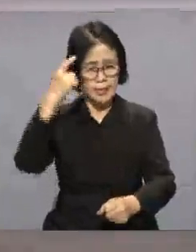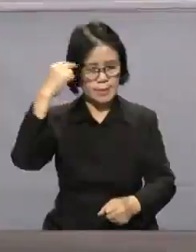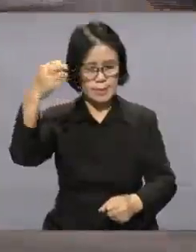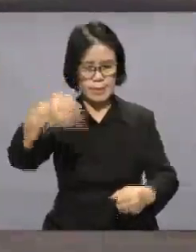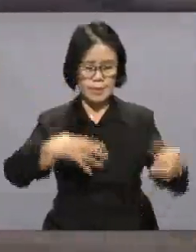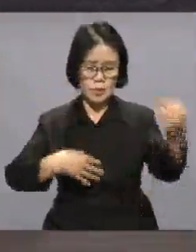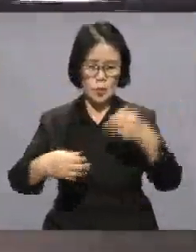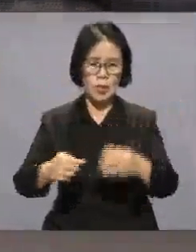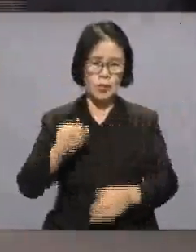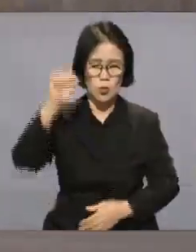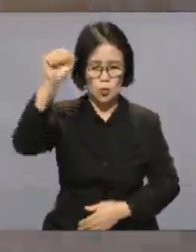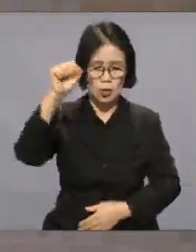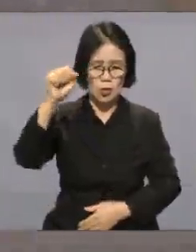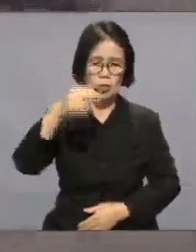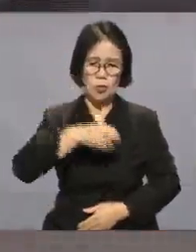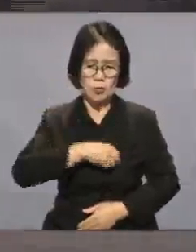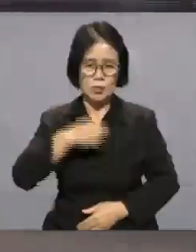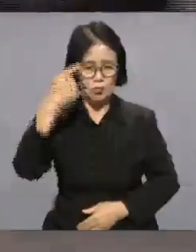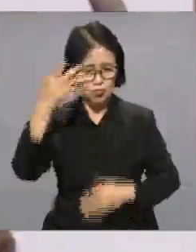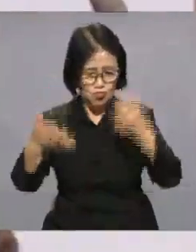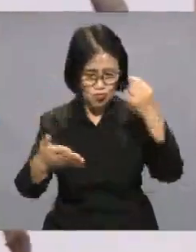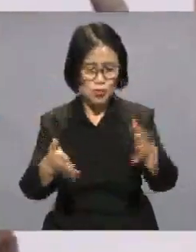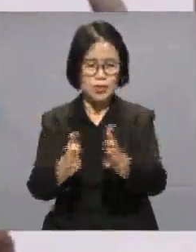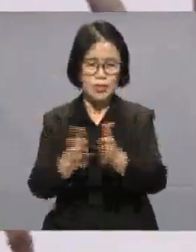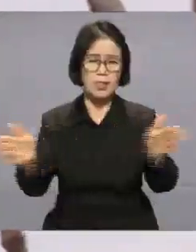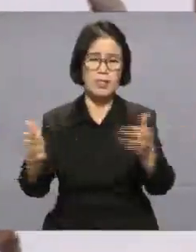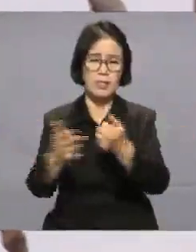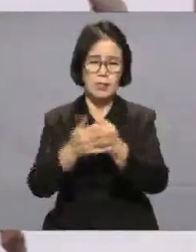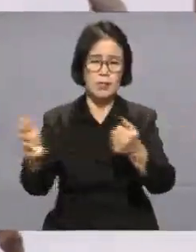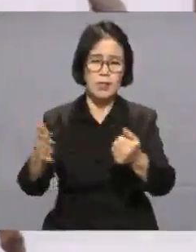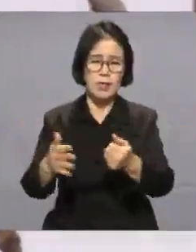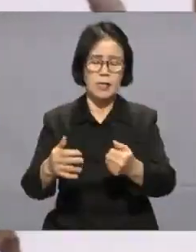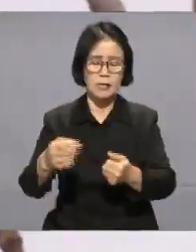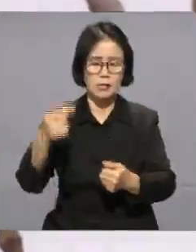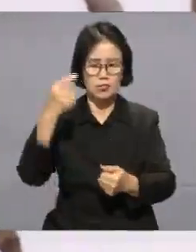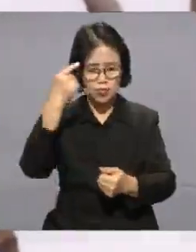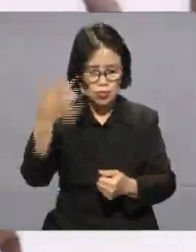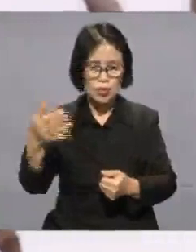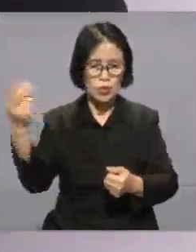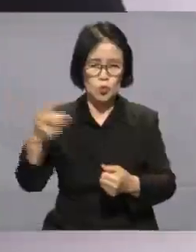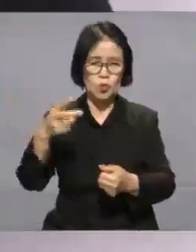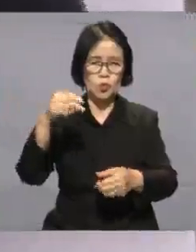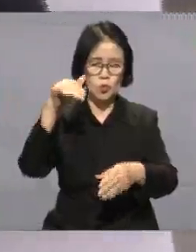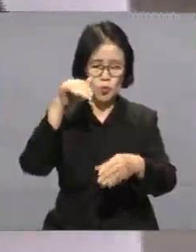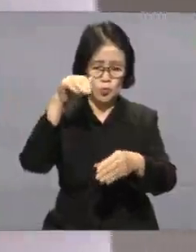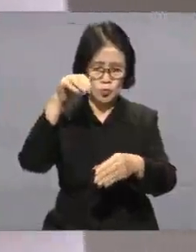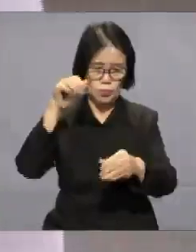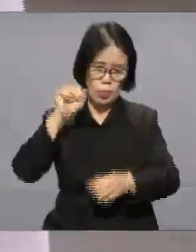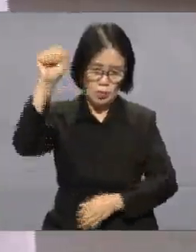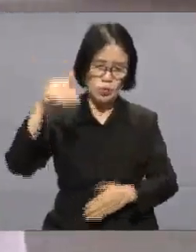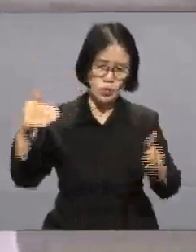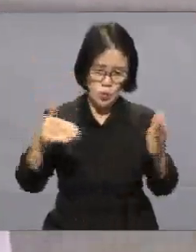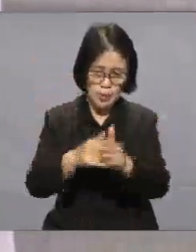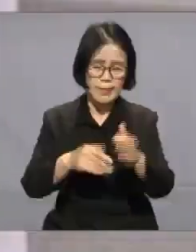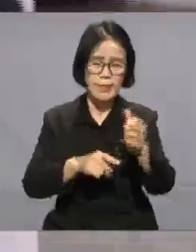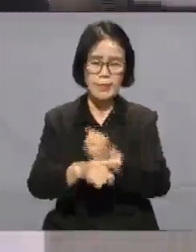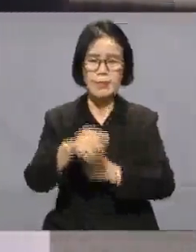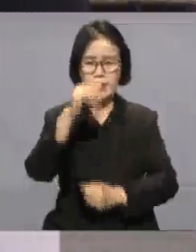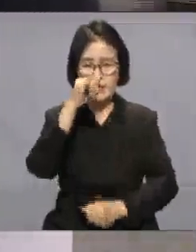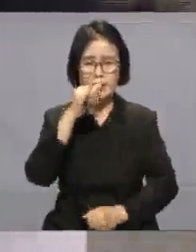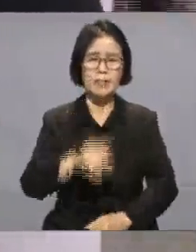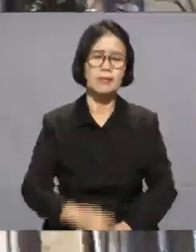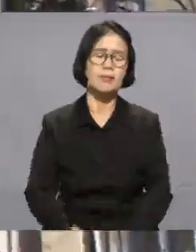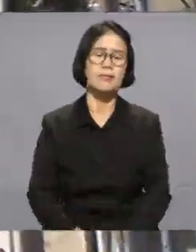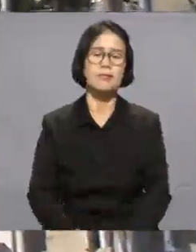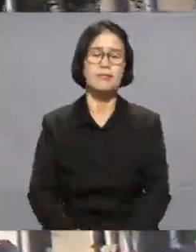의사를 통해서 제가 총파업을 조건들의 의사를 물어서 들어간 거기 때문에 의사를 물어서 총파업을 종료한다는 둥 우유가 있을 것